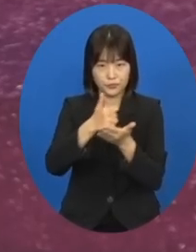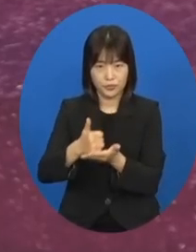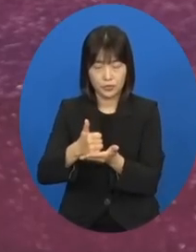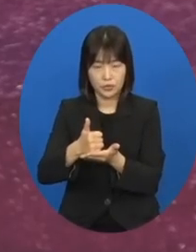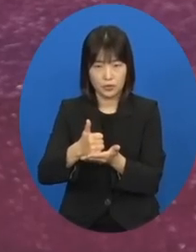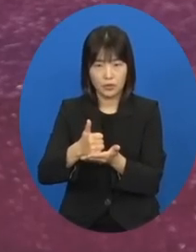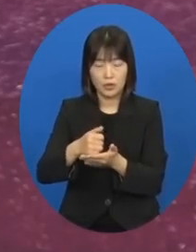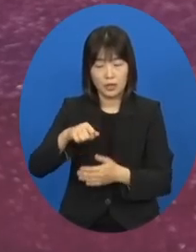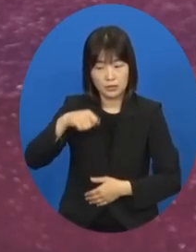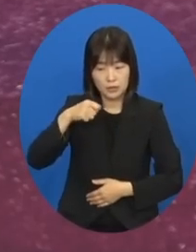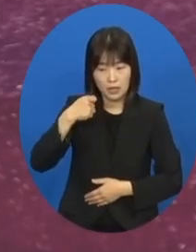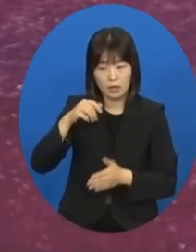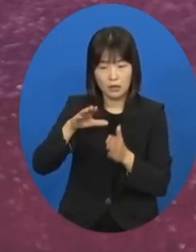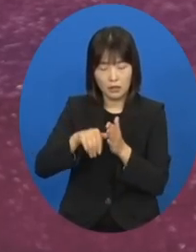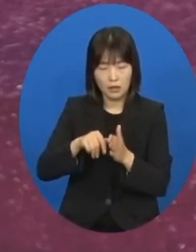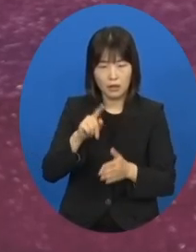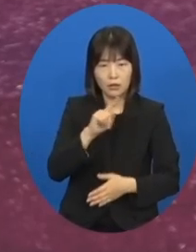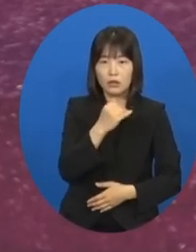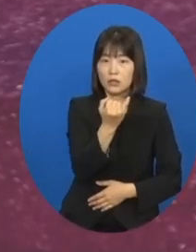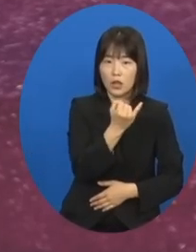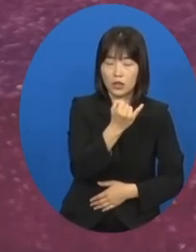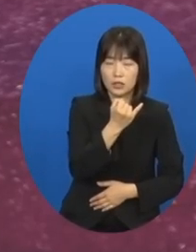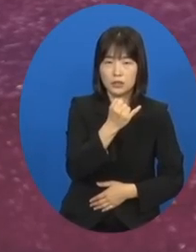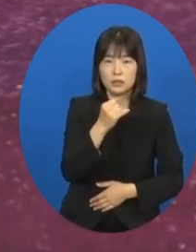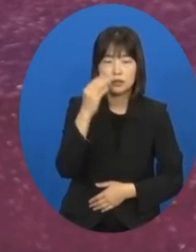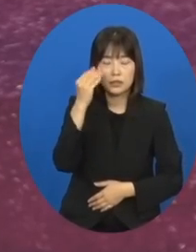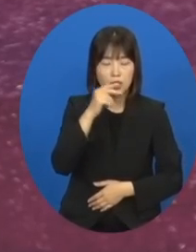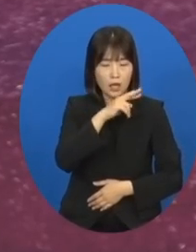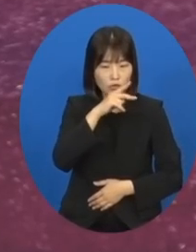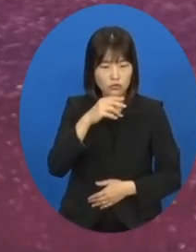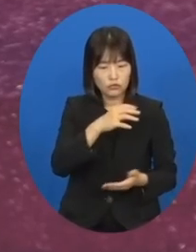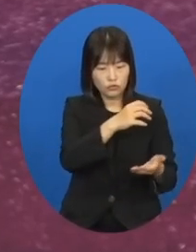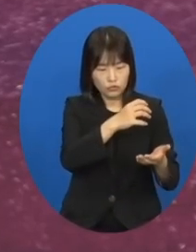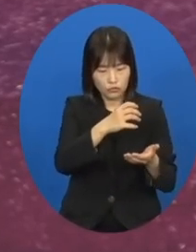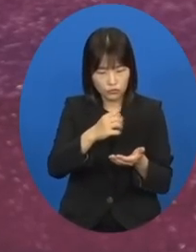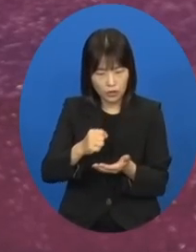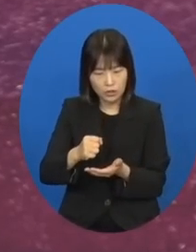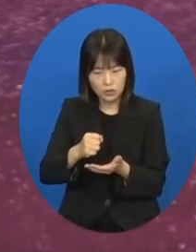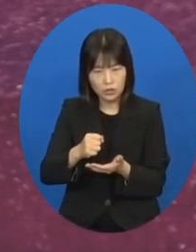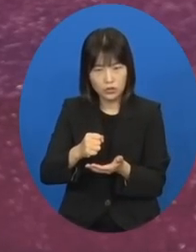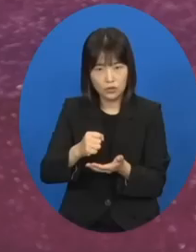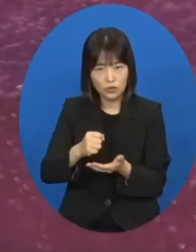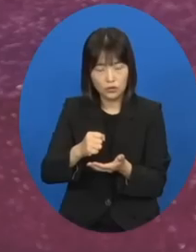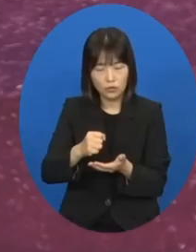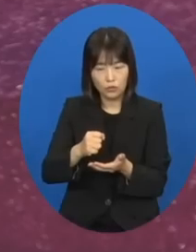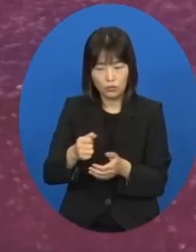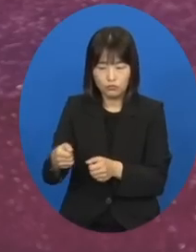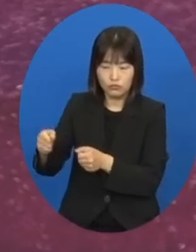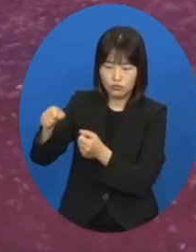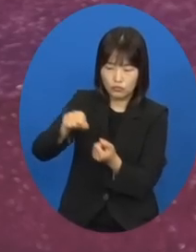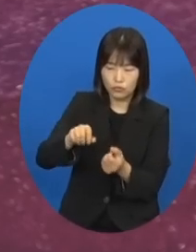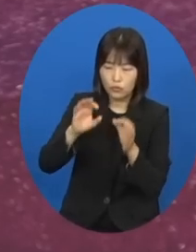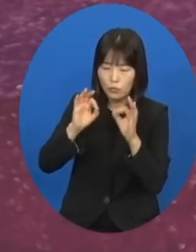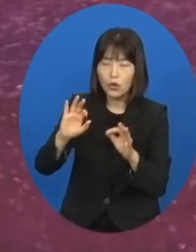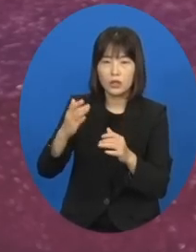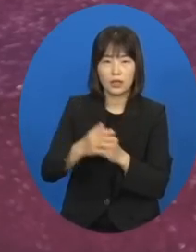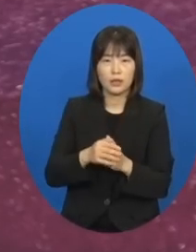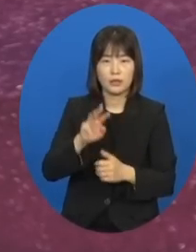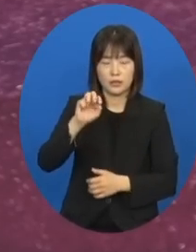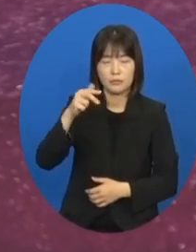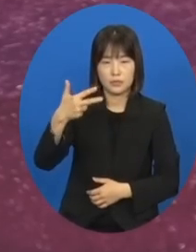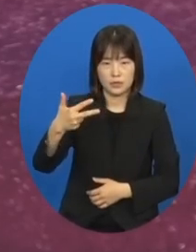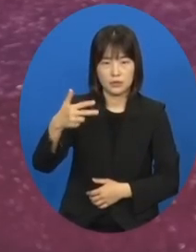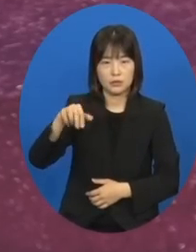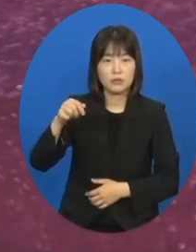여인이 향유를 들고 오더니 자기의 머리로 이렇게 씻는 것을 붓는 것을 보게 됩니다 37절에 보면요